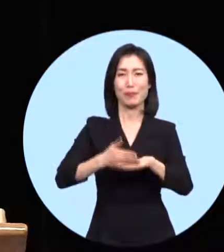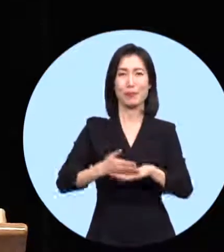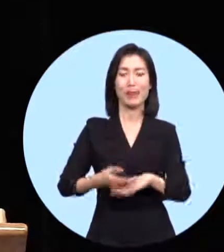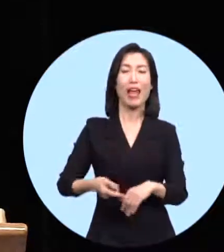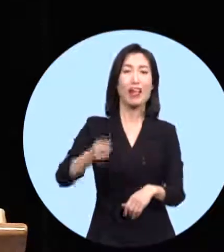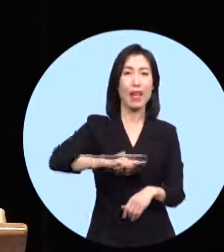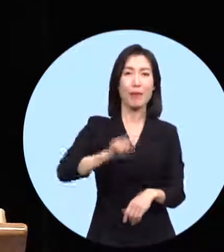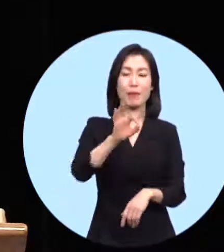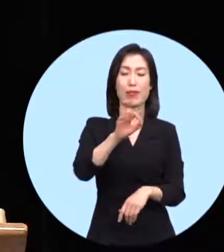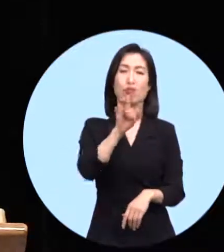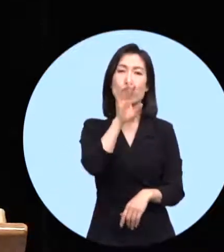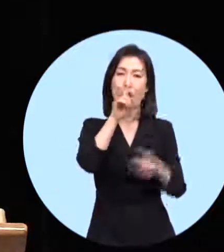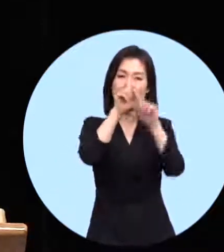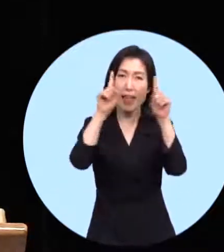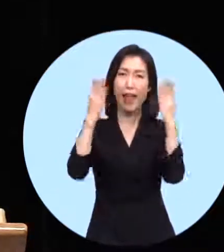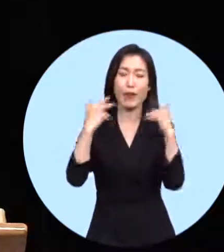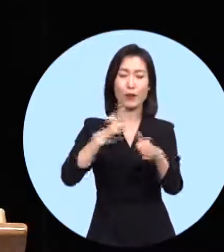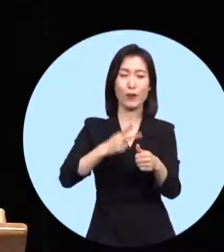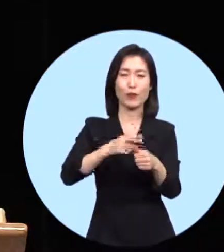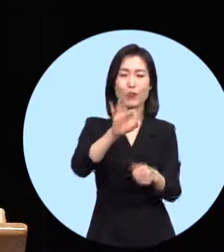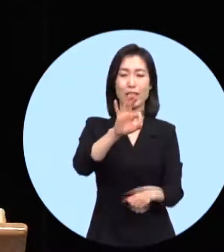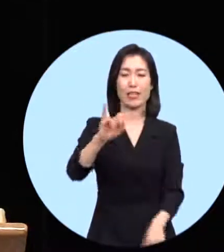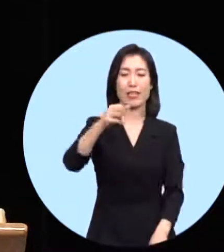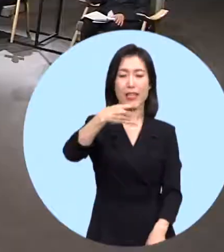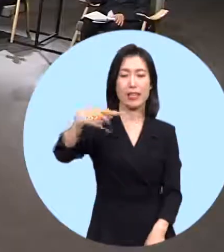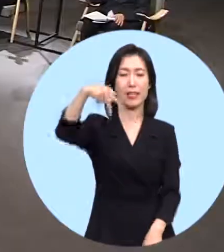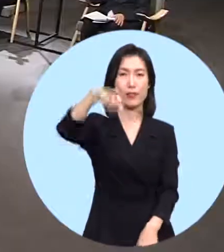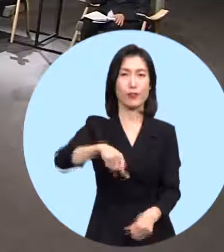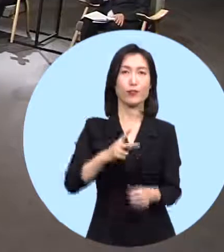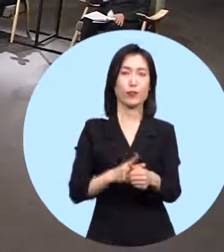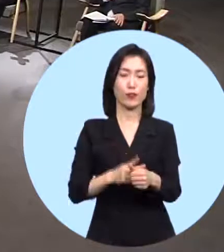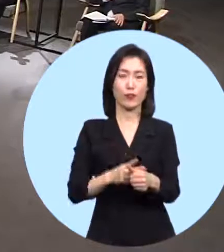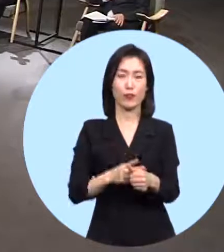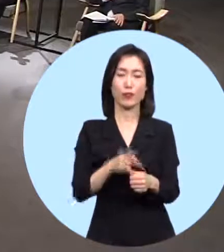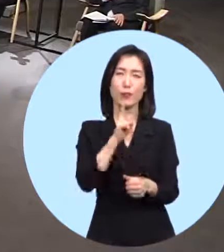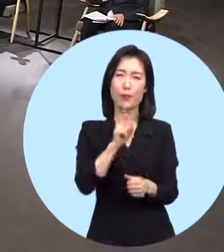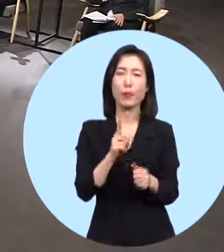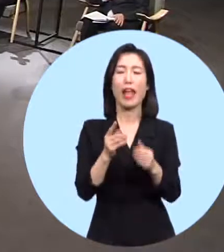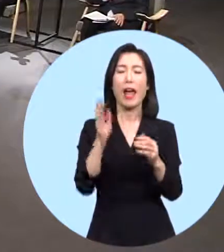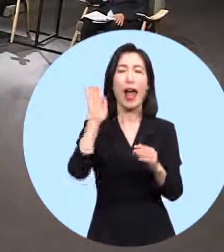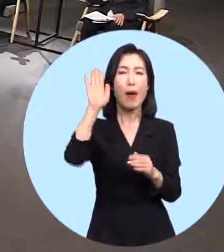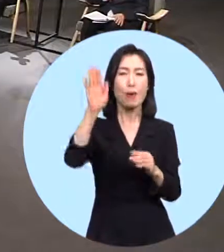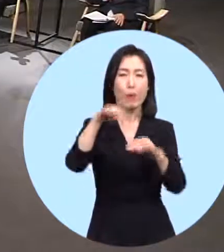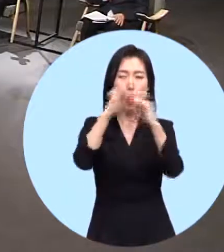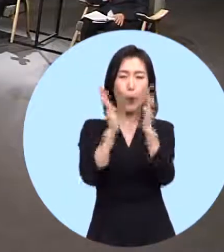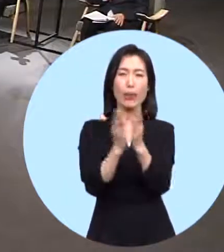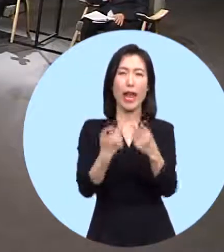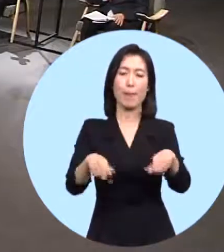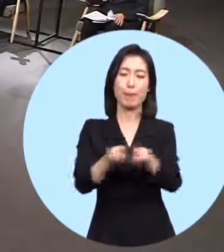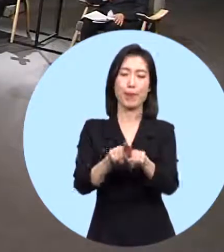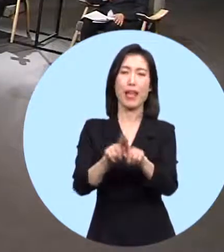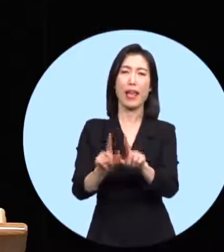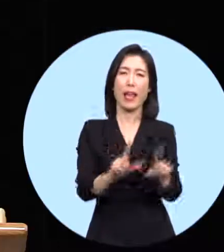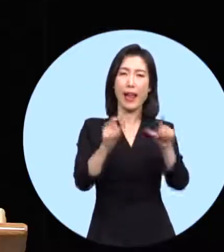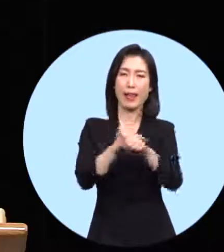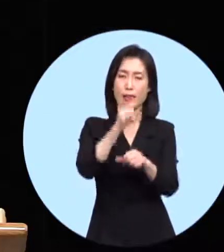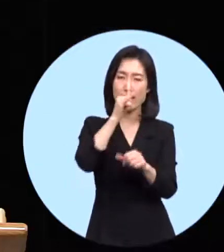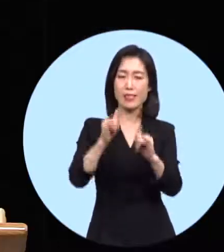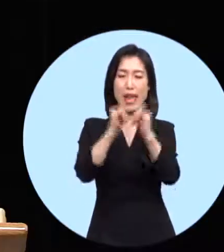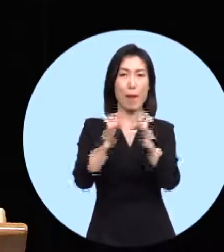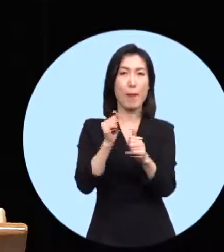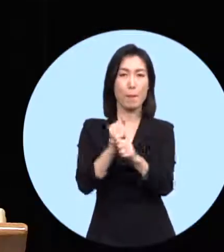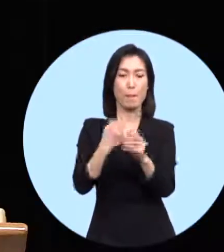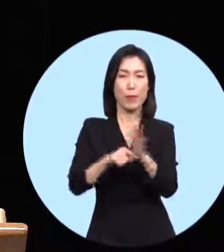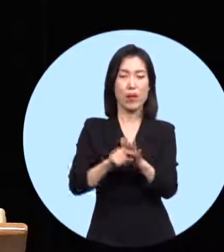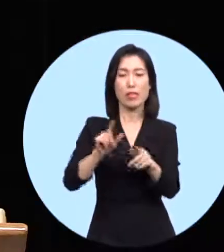중앙대학교 교수님의 발표입니다. 모두가 함께하는 그런 사회를 만들어 나가기 위해서